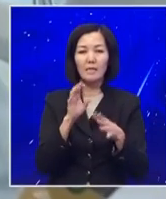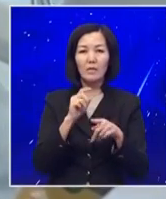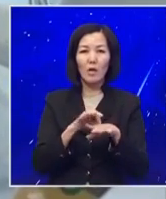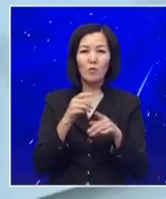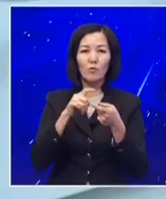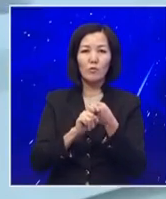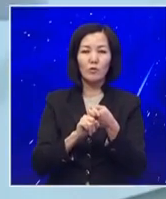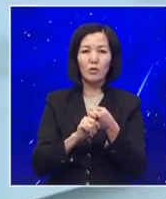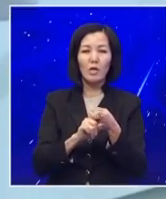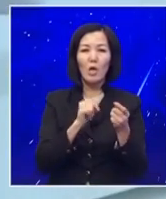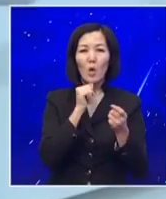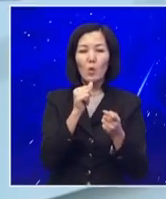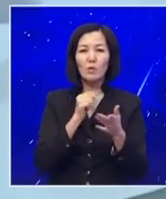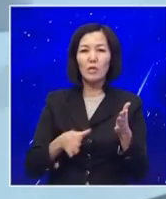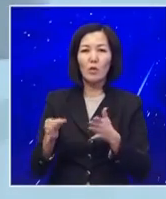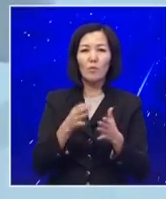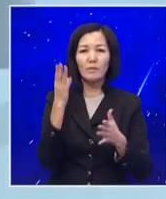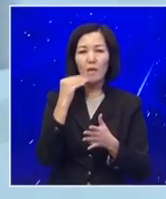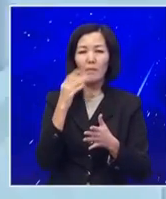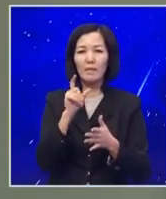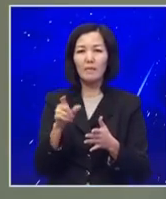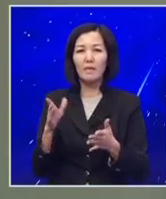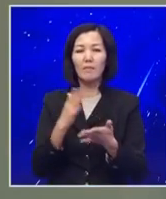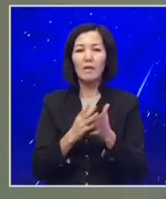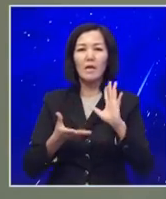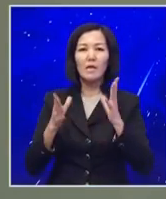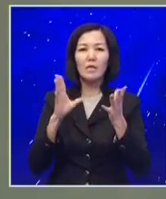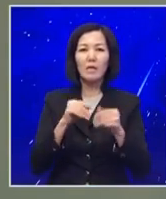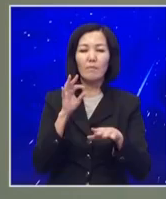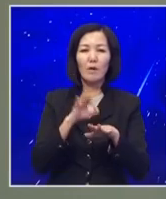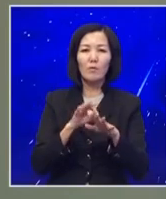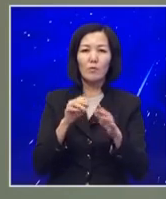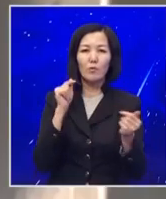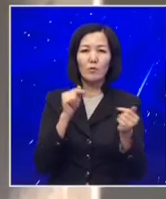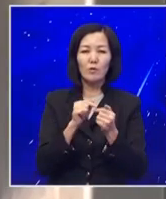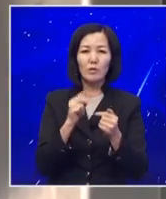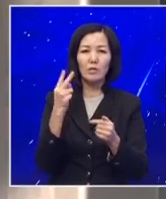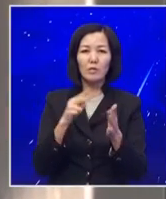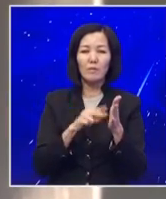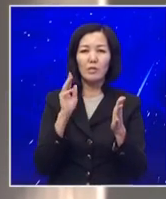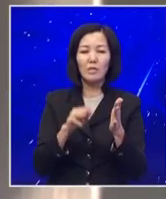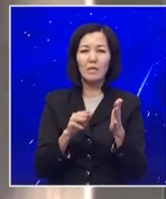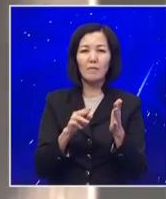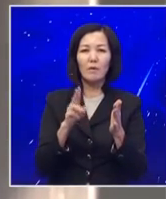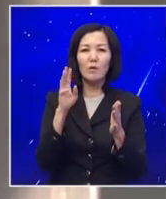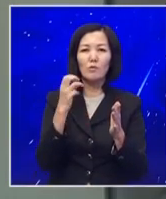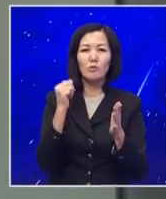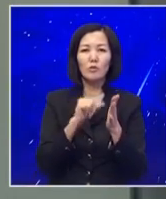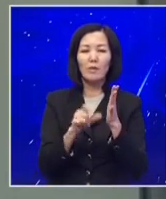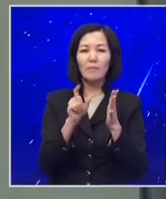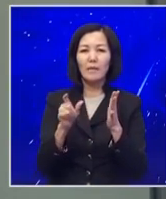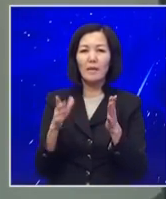жұқтырғандар қатарында Қостанай облысы мен алматылықтар да көп. Жалпы елде індетпен күресіп жатқан 27360 науқас